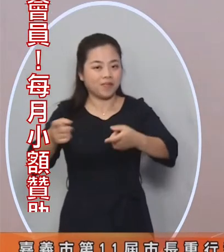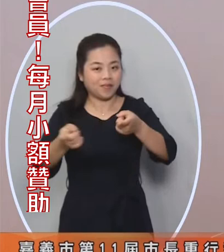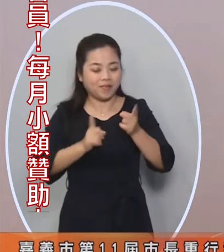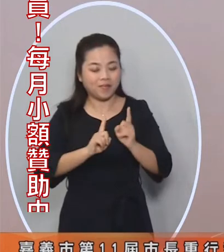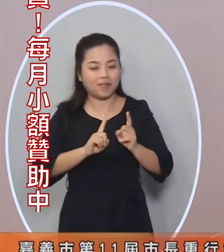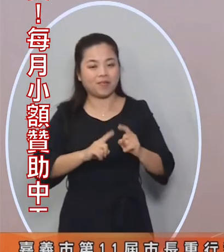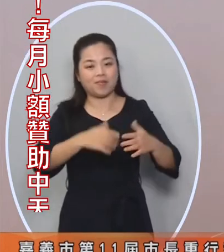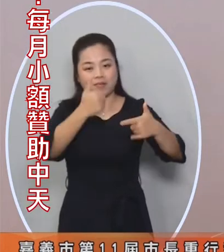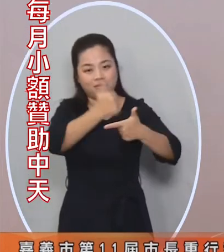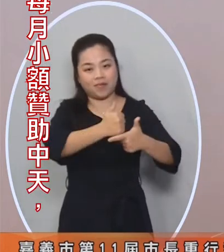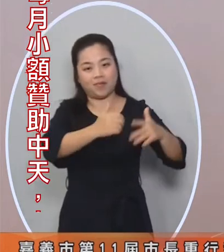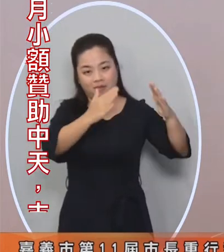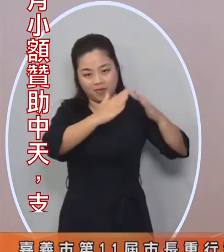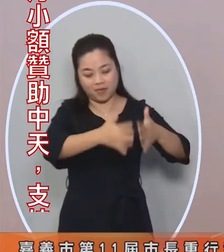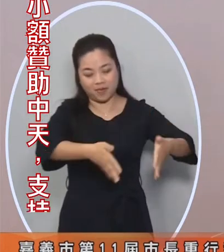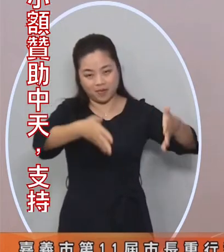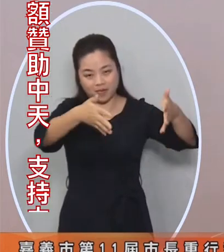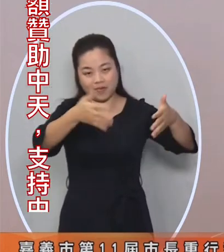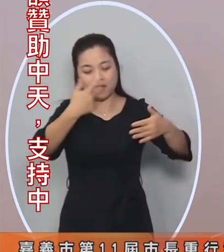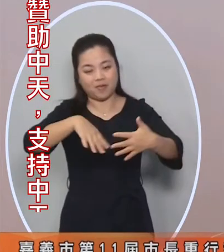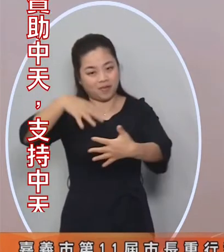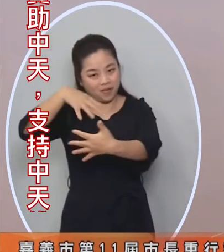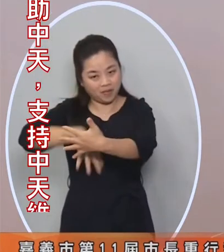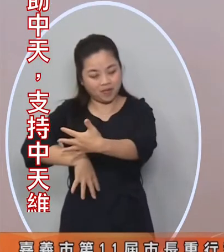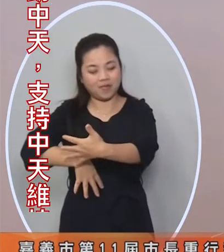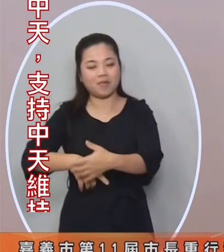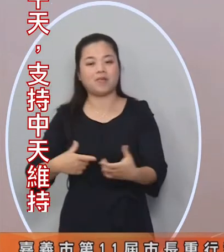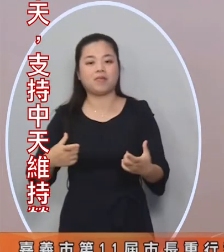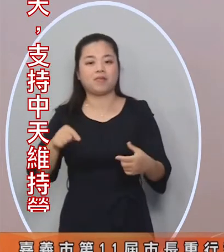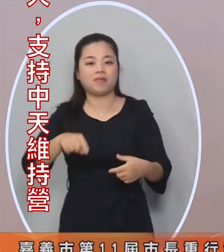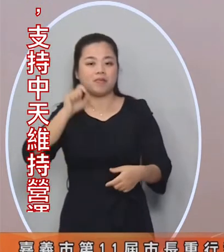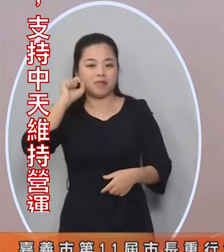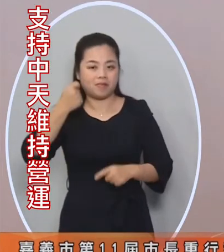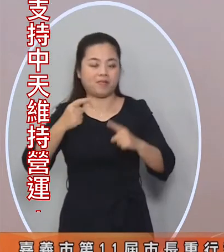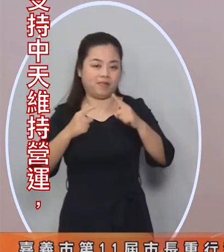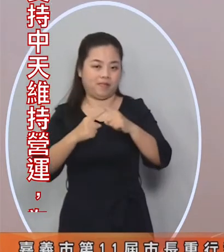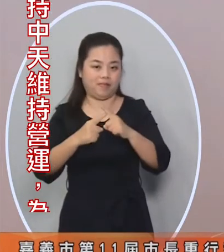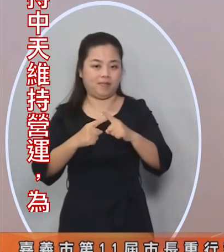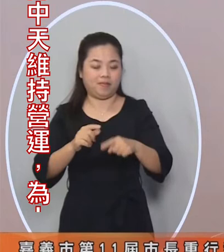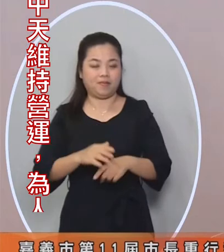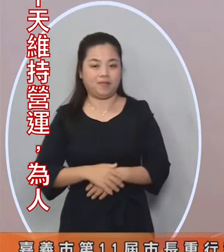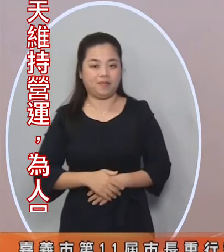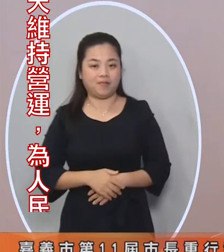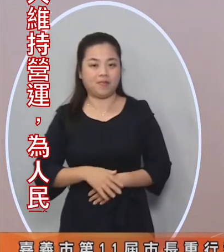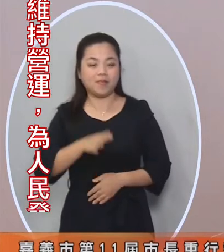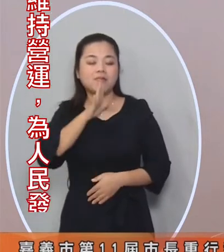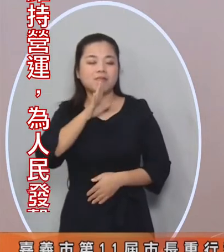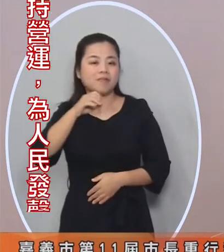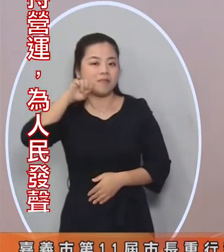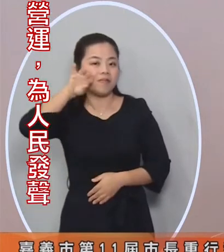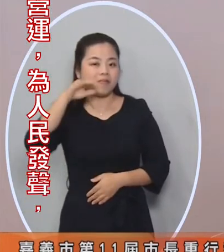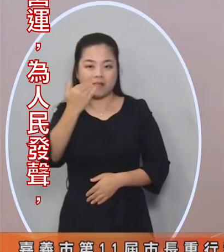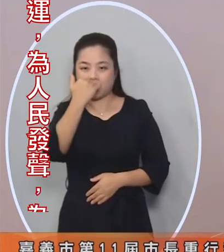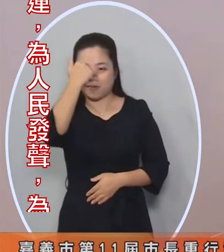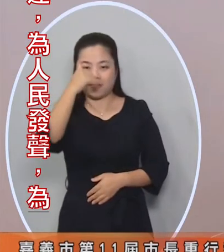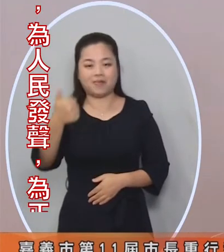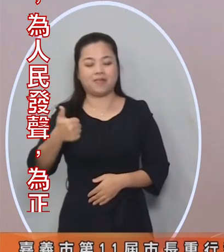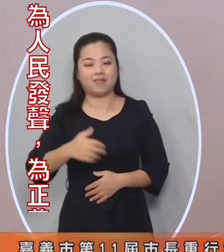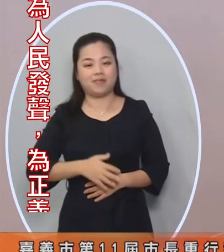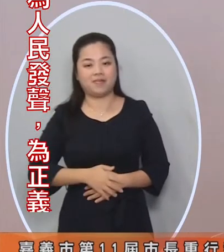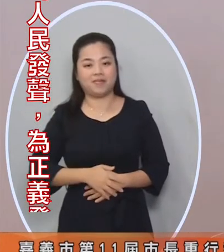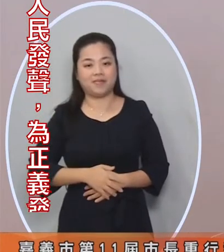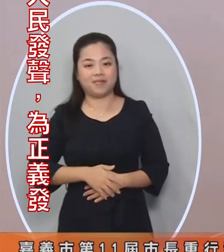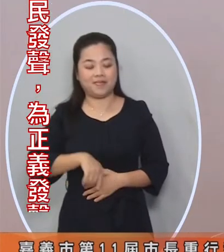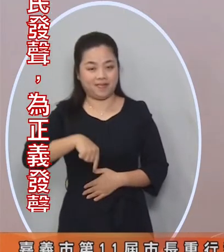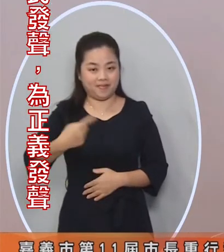是它的建筑，不只是它的内涵，这就是咱嘉义人最令人骄傲的所在。那另外呢，